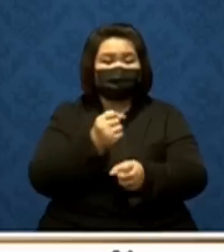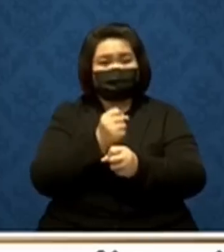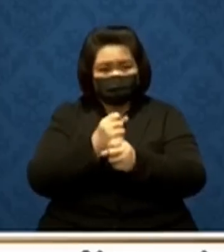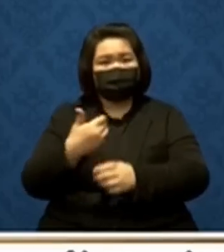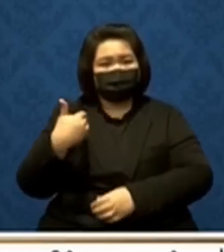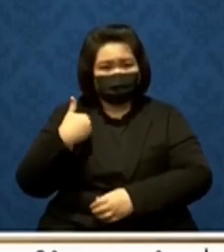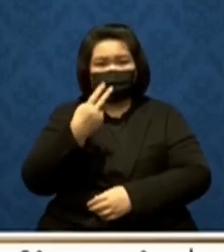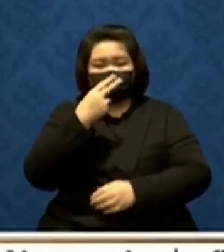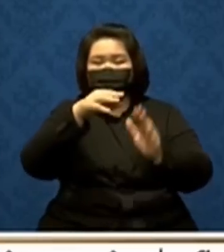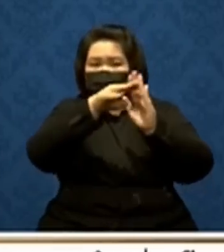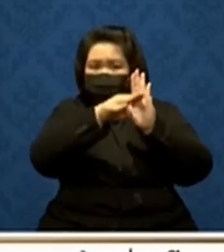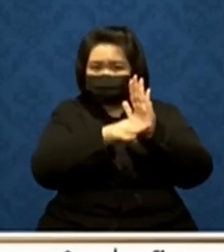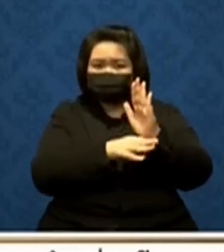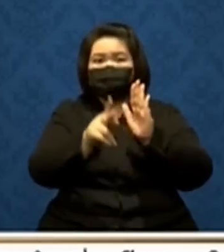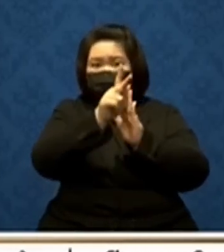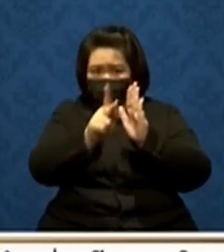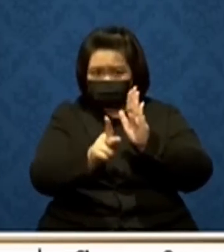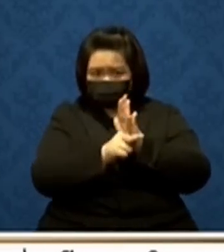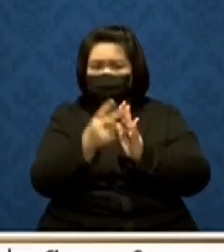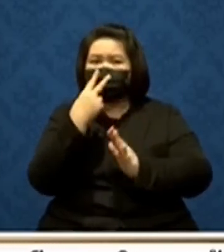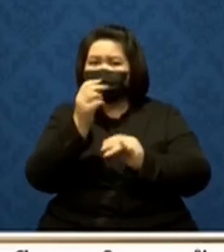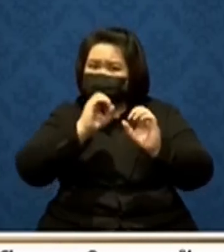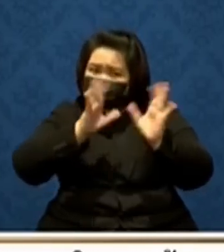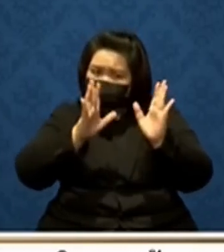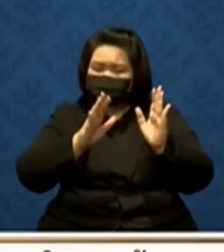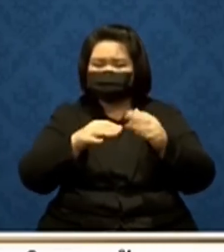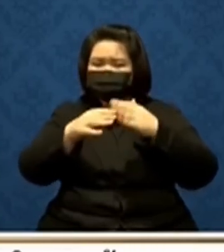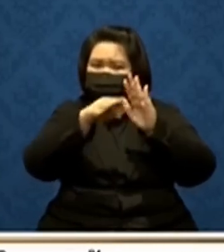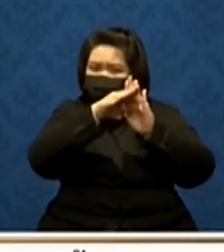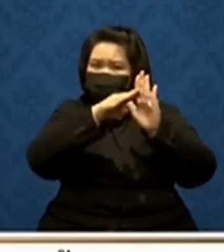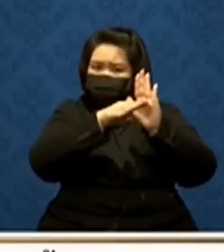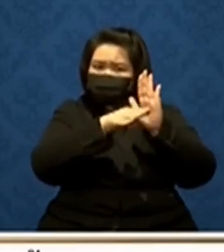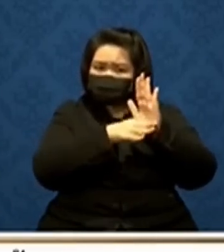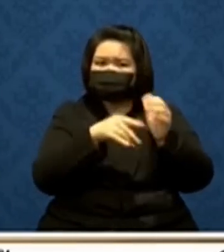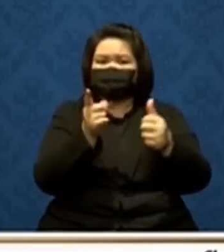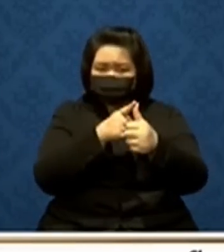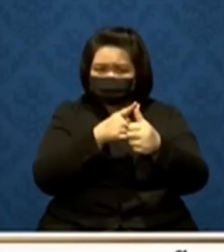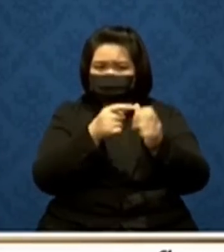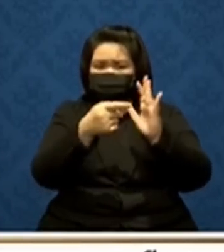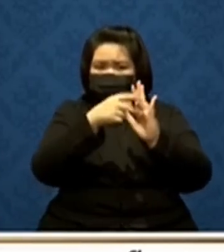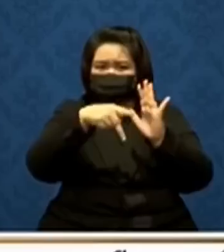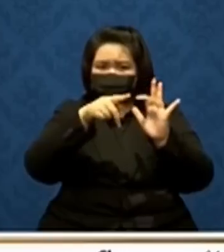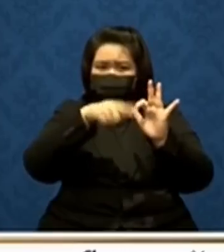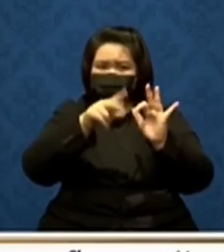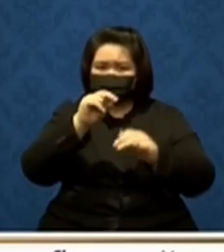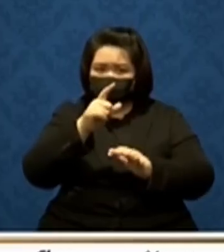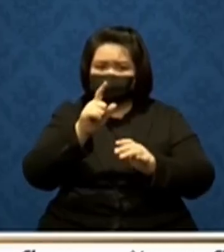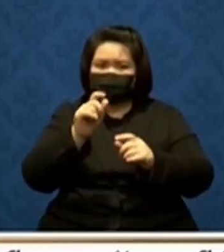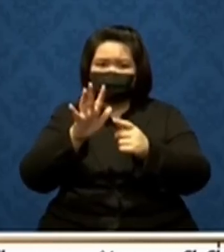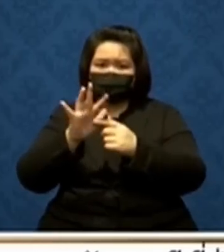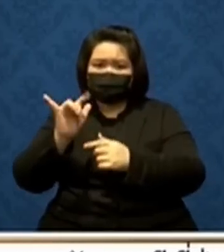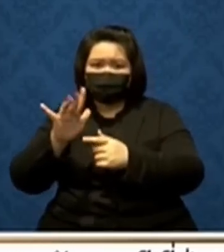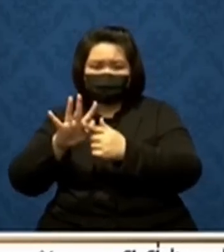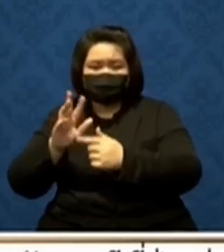ดำเนินการตามขั้นตอนกระบวนการกฎหมายชัดเจนทุกเรื่องทั้งเรื่องแพ่งอาญาวินัย